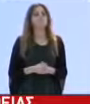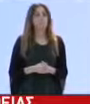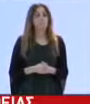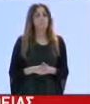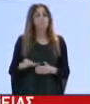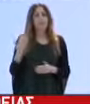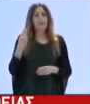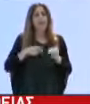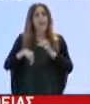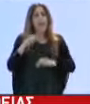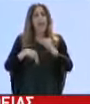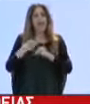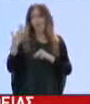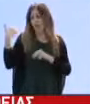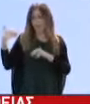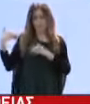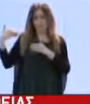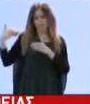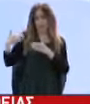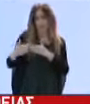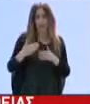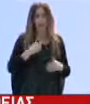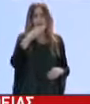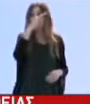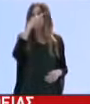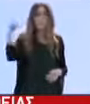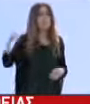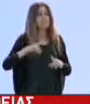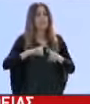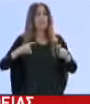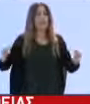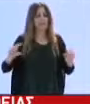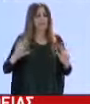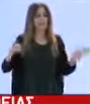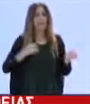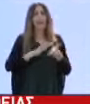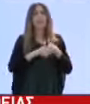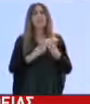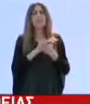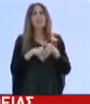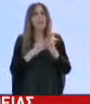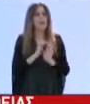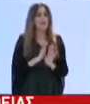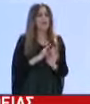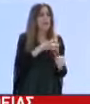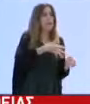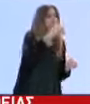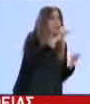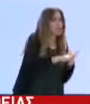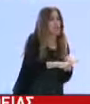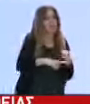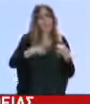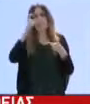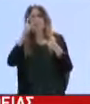περίοδου σας είχα πει ότι για μένα δεν υπάρχουν μητσοτακικοί, σαμαρικοί, καραμανλική στη Νέα